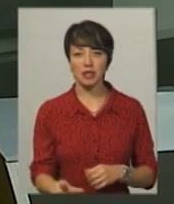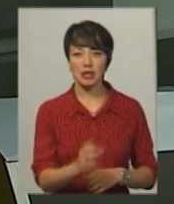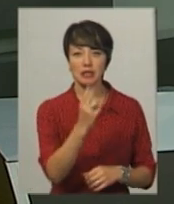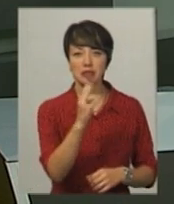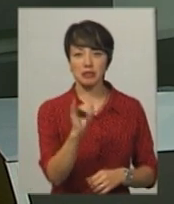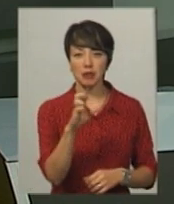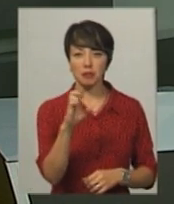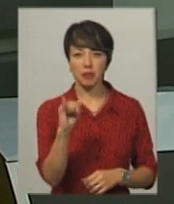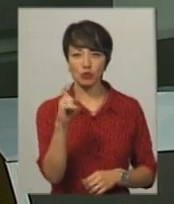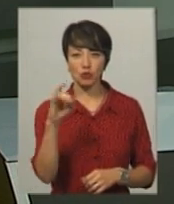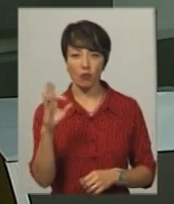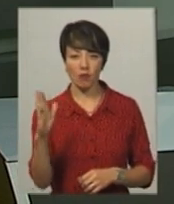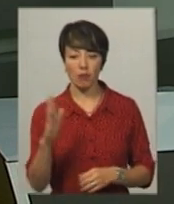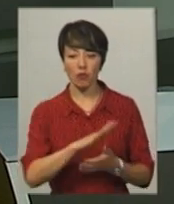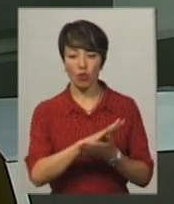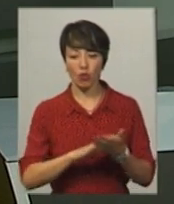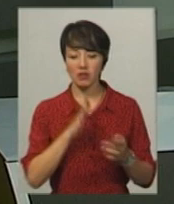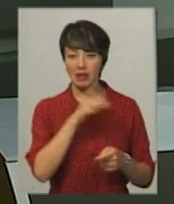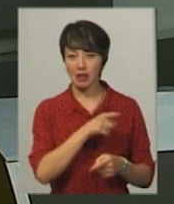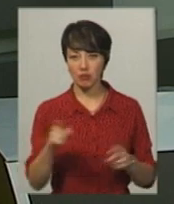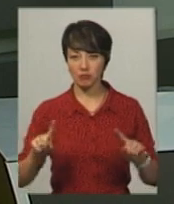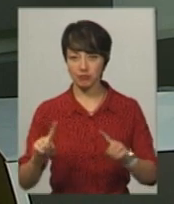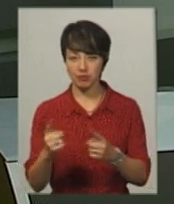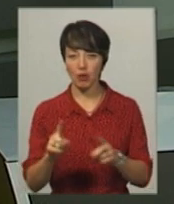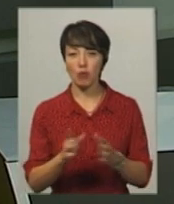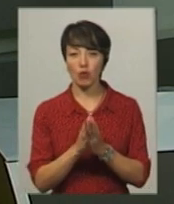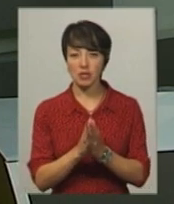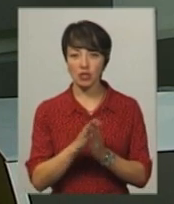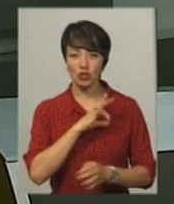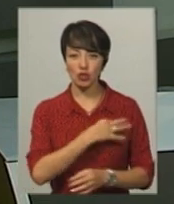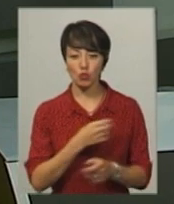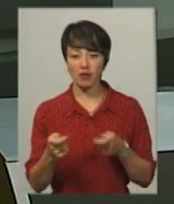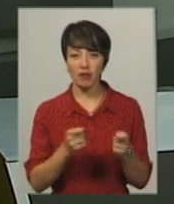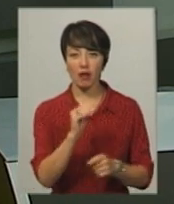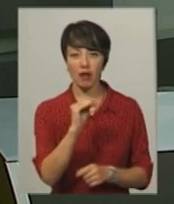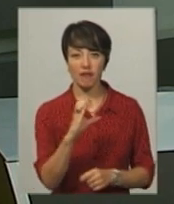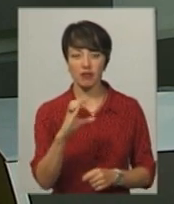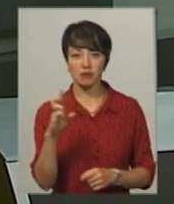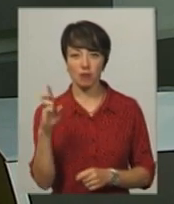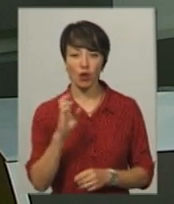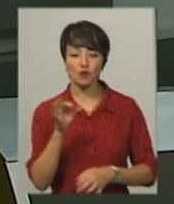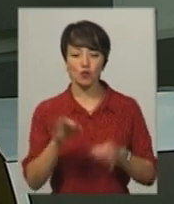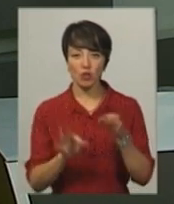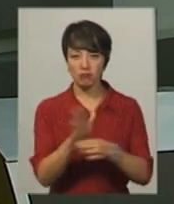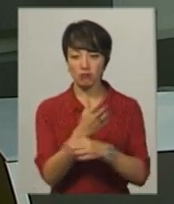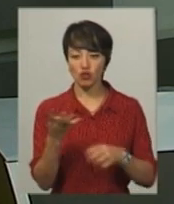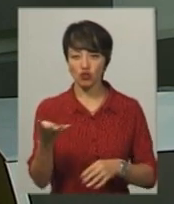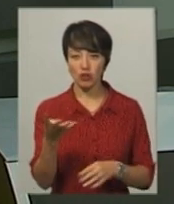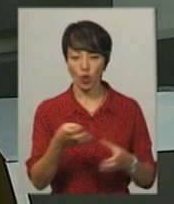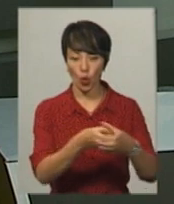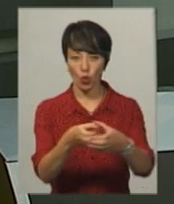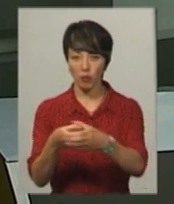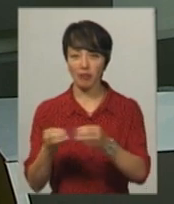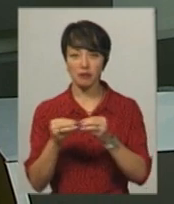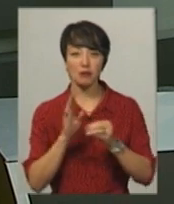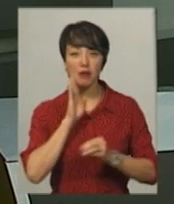Цибізову. Продовжити термін перебування за ґратами просило слідче управління ФСБ. У суді бранців розділили на 4 групи. В 10